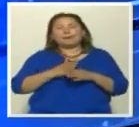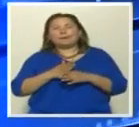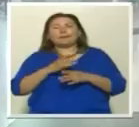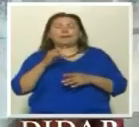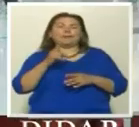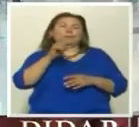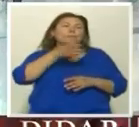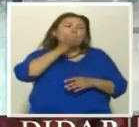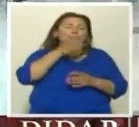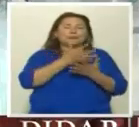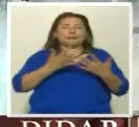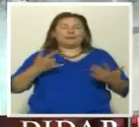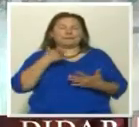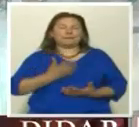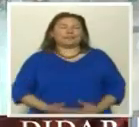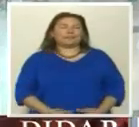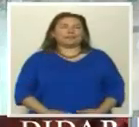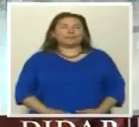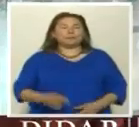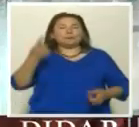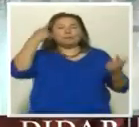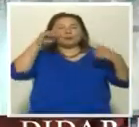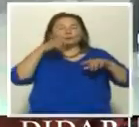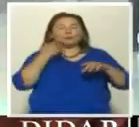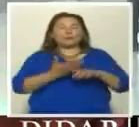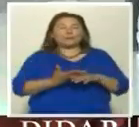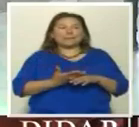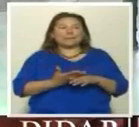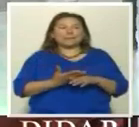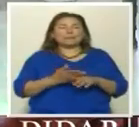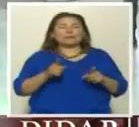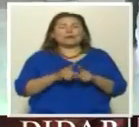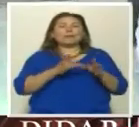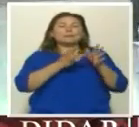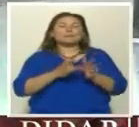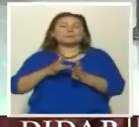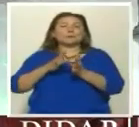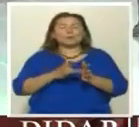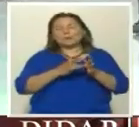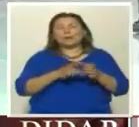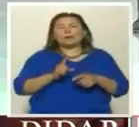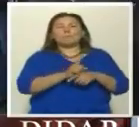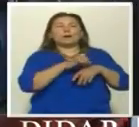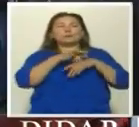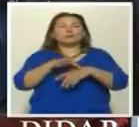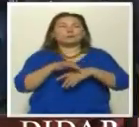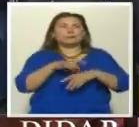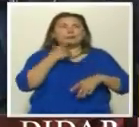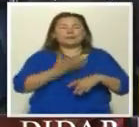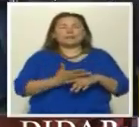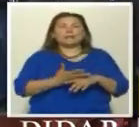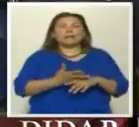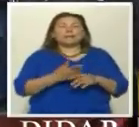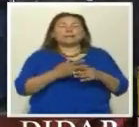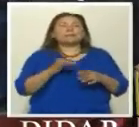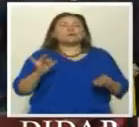сюжете. Туроператоры региона разработали 179 различных экскурсионных маршрутов по региону. Заинтересовали гостей природные